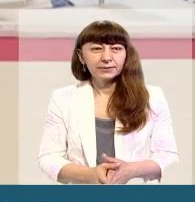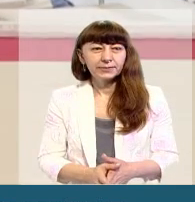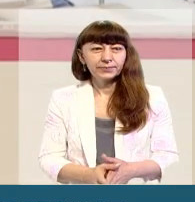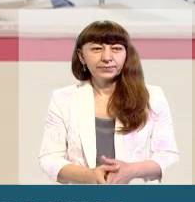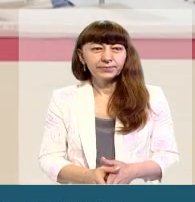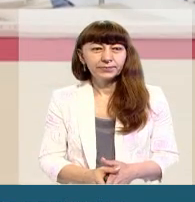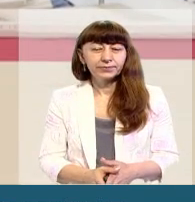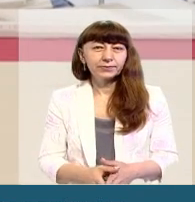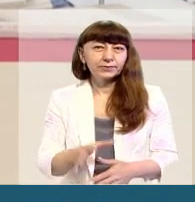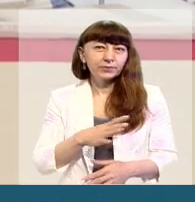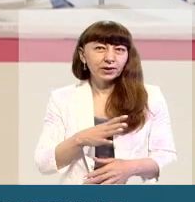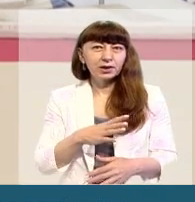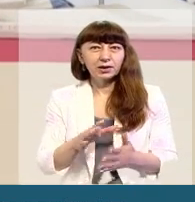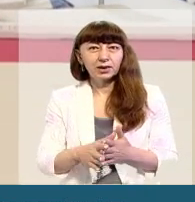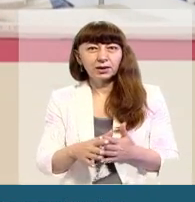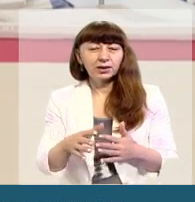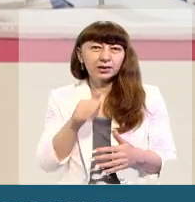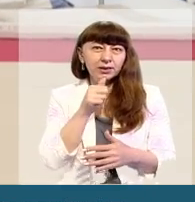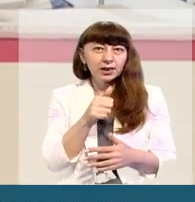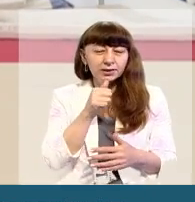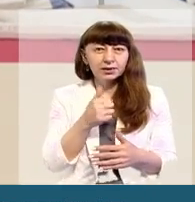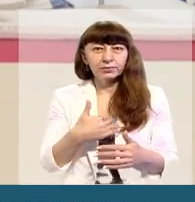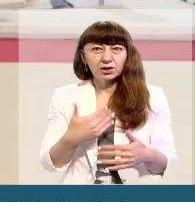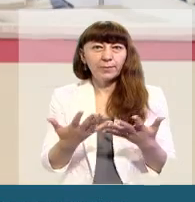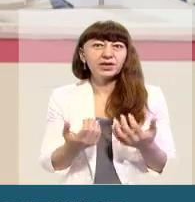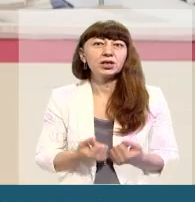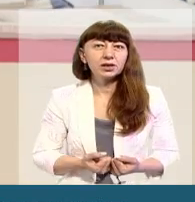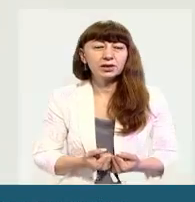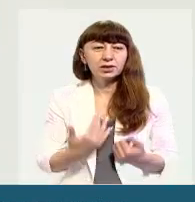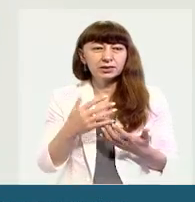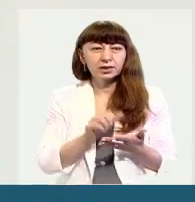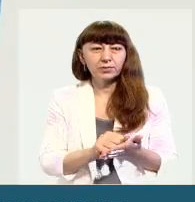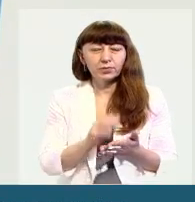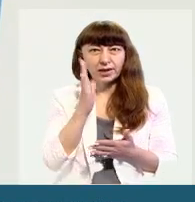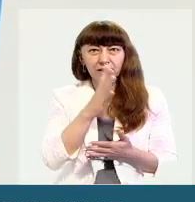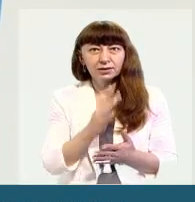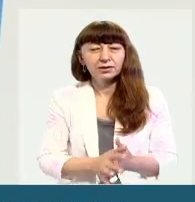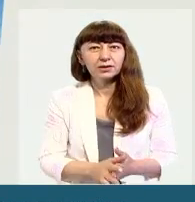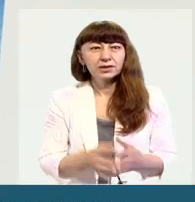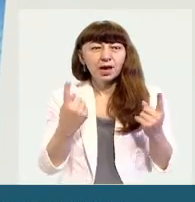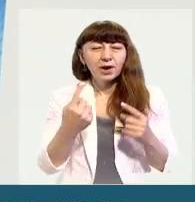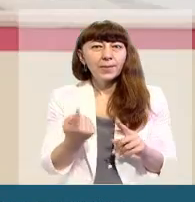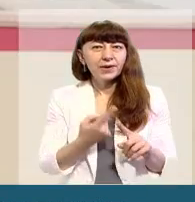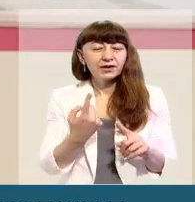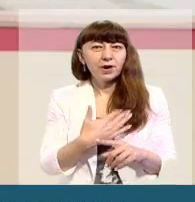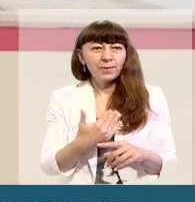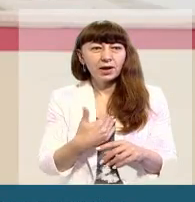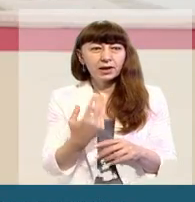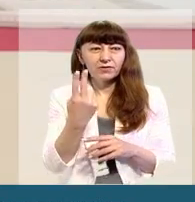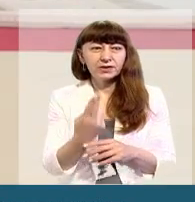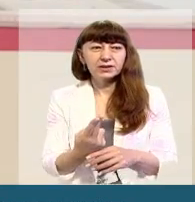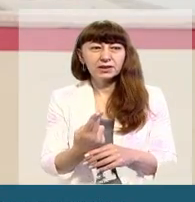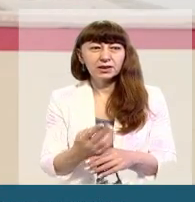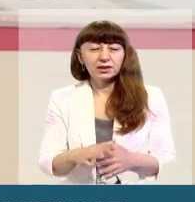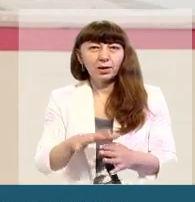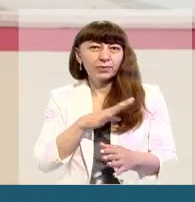и там были тесты, и меня приняли на эти тесты. Я занимаюсь уже до сих пор. Самая первая моя была в Астане, я